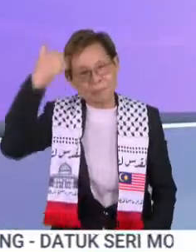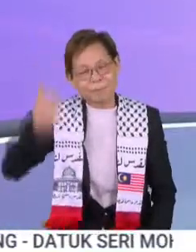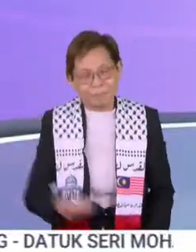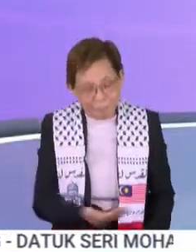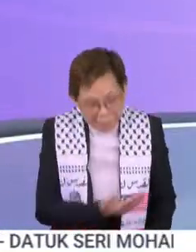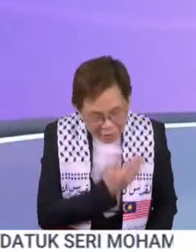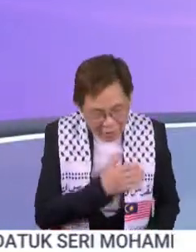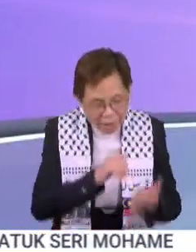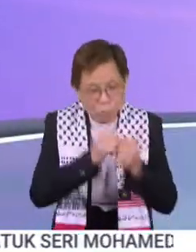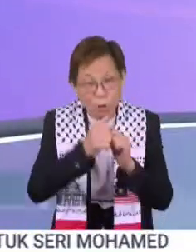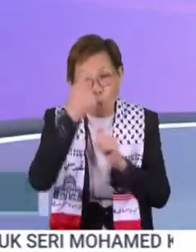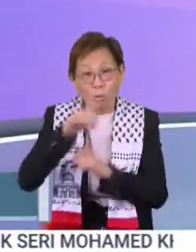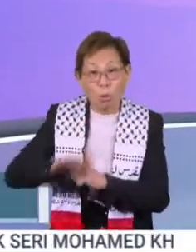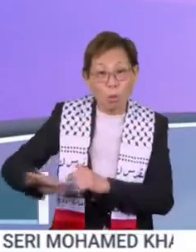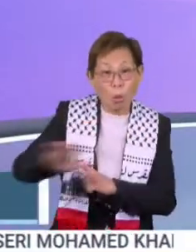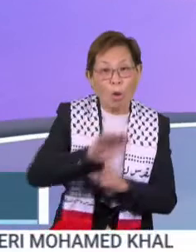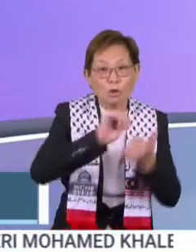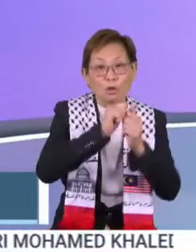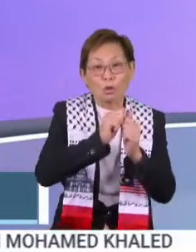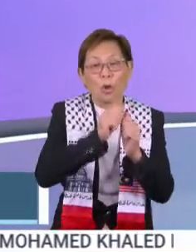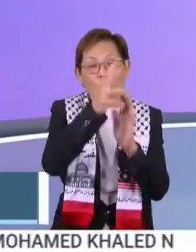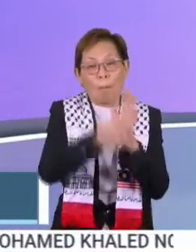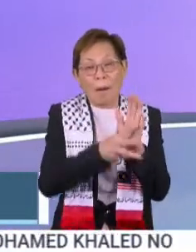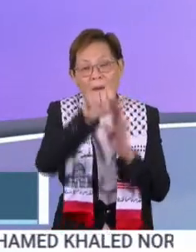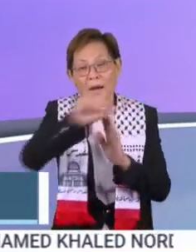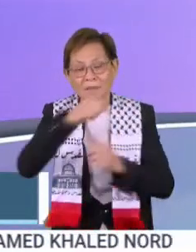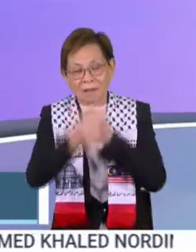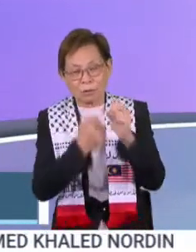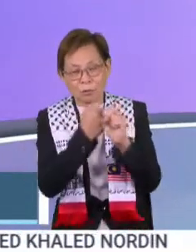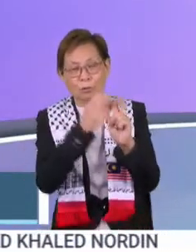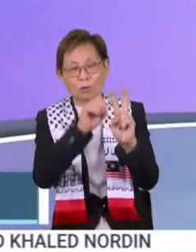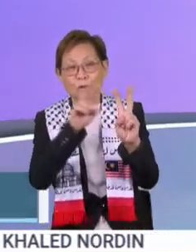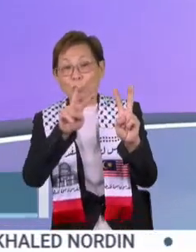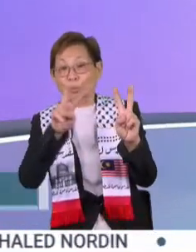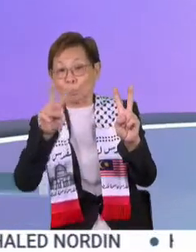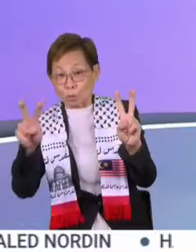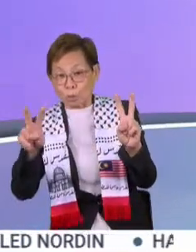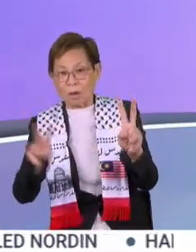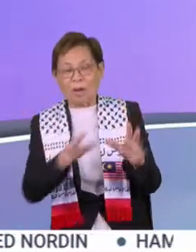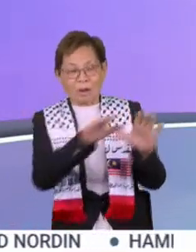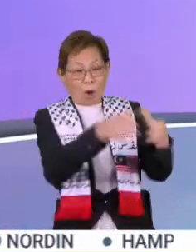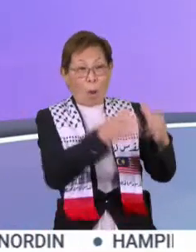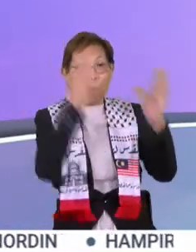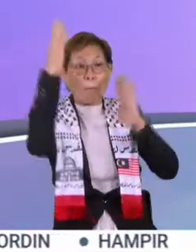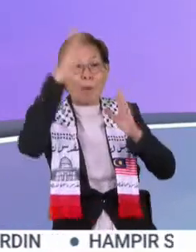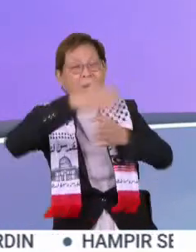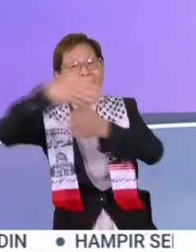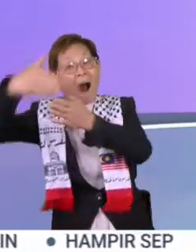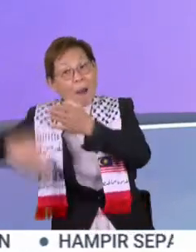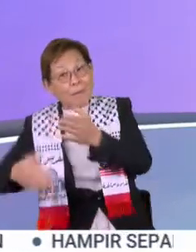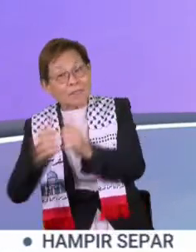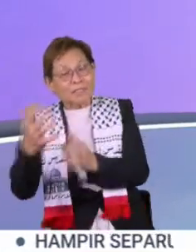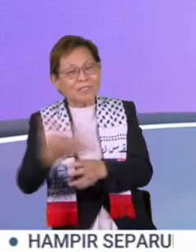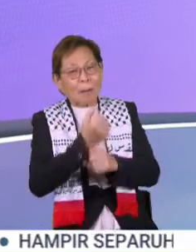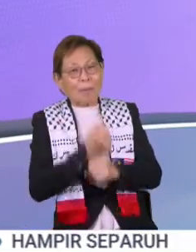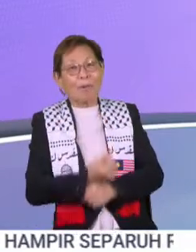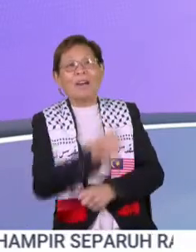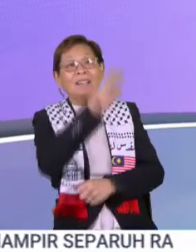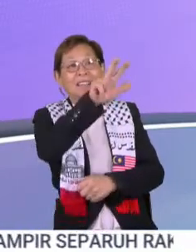Assalamualaikum dan salam sukan untuk semua. Sukan Para Asia 2022 Hangzhou. Kontinjen para negara mengakhiri saingan temasya dengan